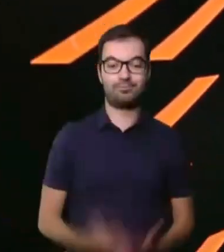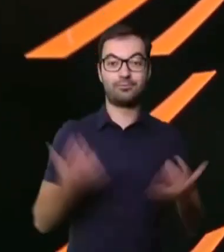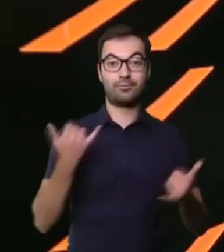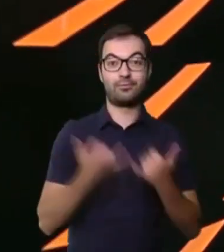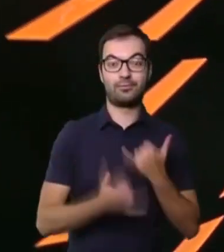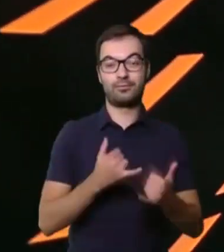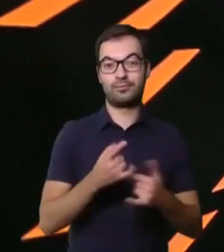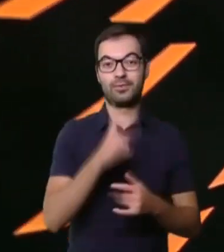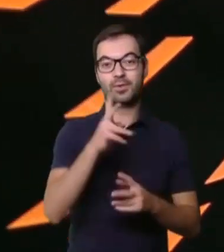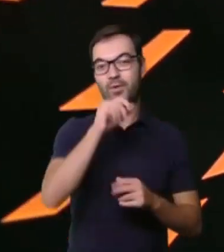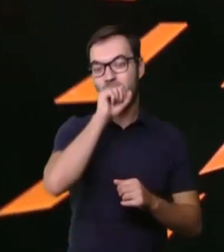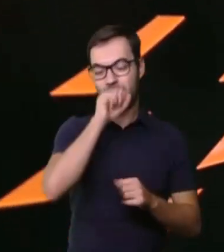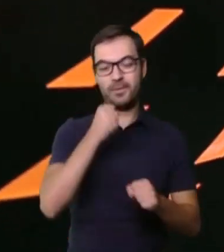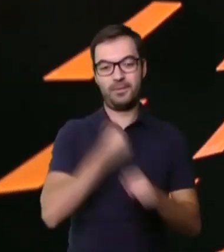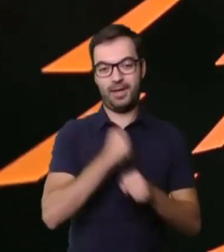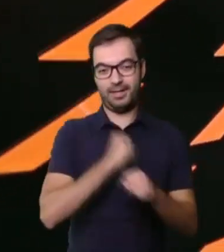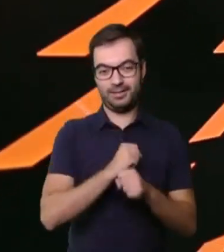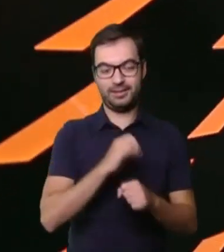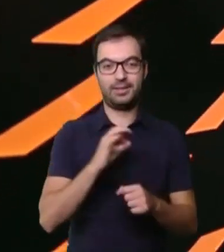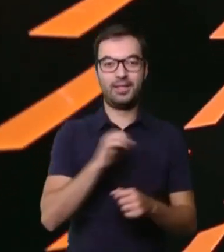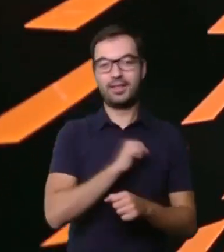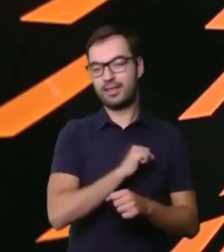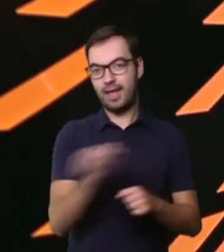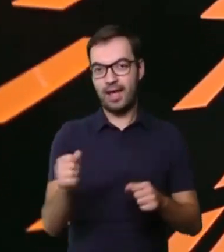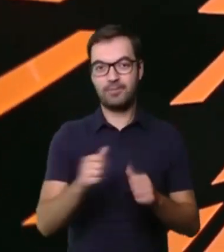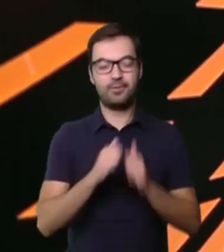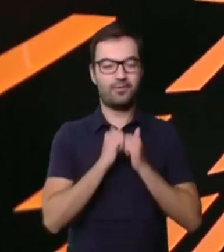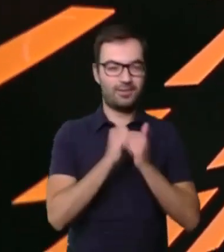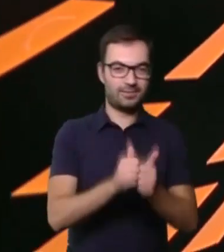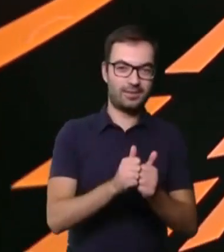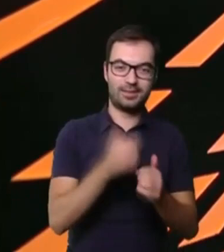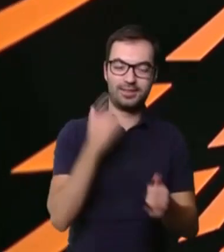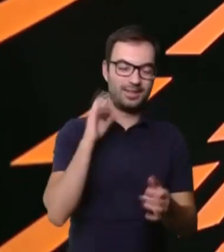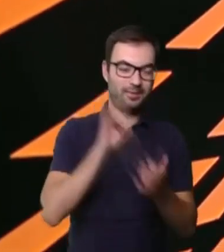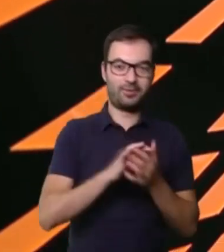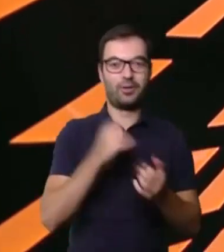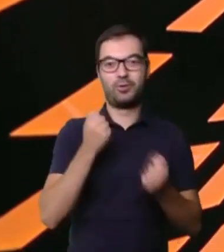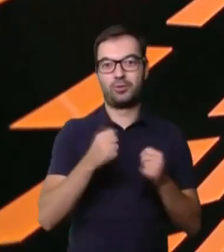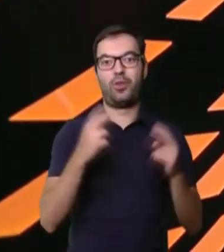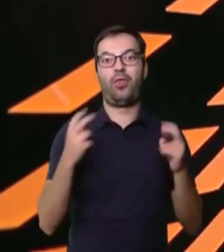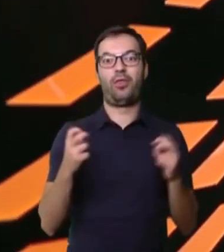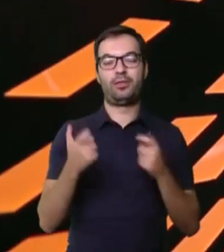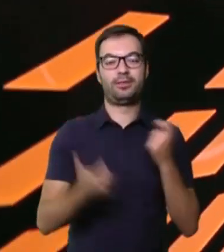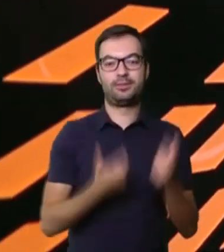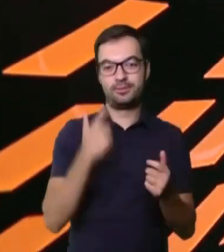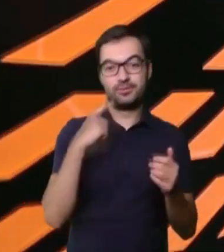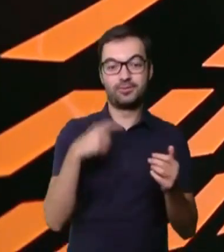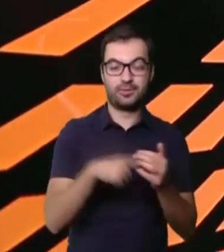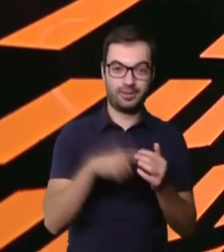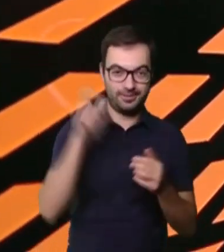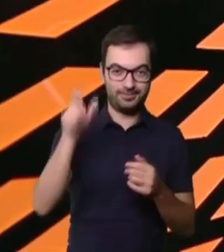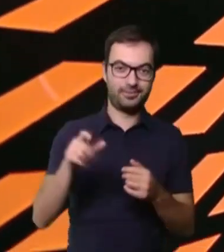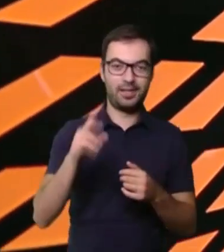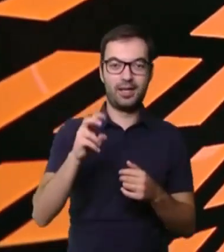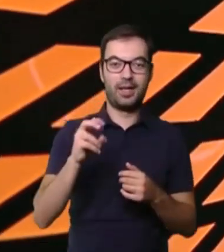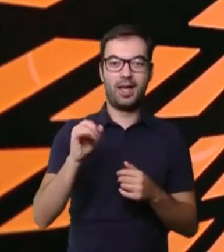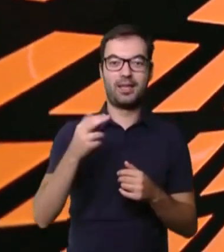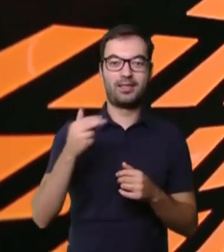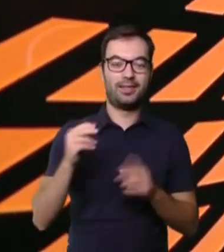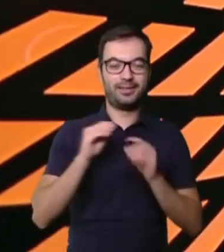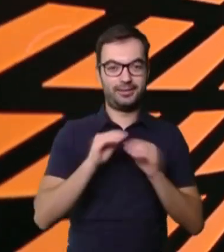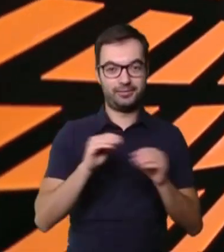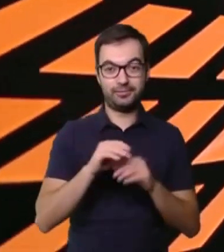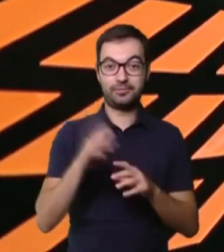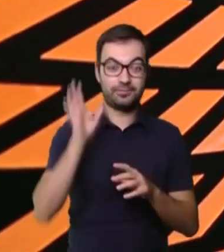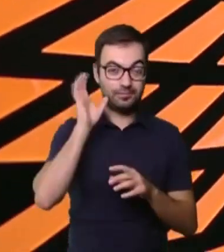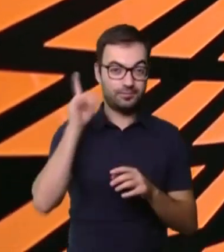Jeśli ktoś kocha swoją pracę, lubi tempo i wyzwania, trudno mu będzie siedzieć bezczynnie. Tak właśnie jest z Witalem Heinenem. Wróble ćwierkają,